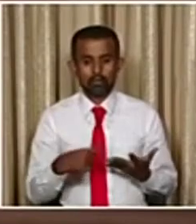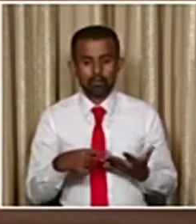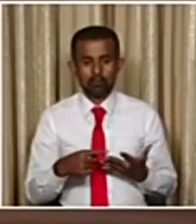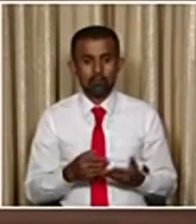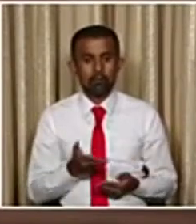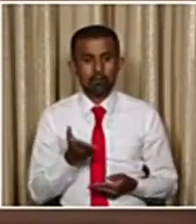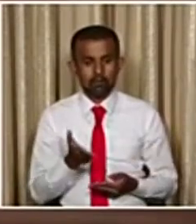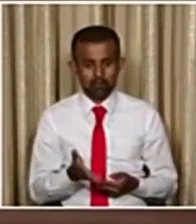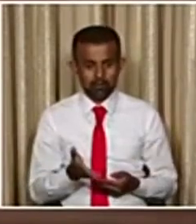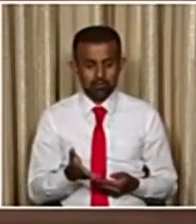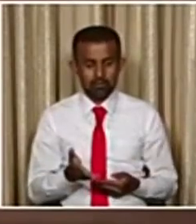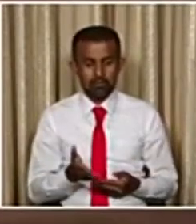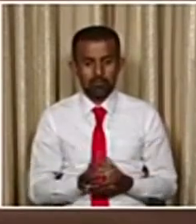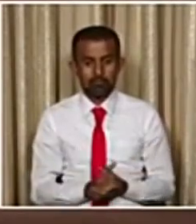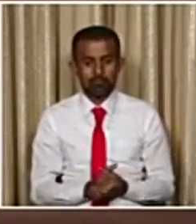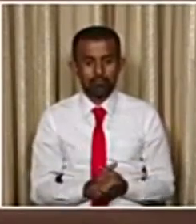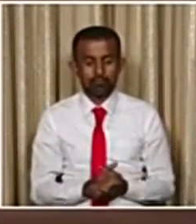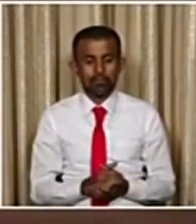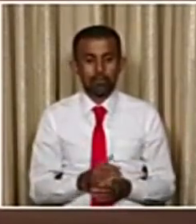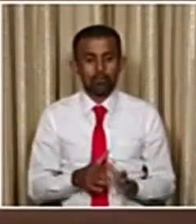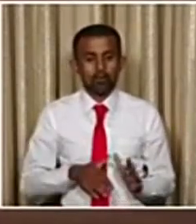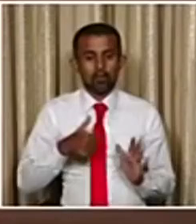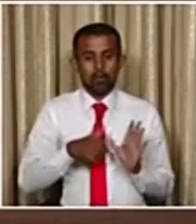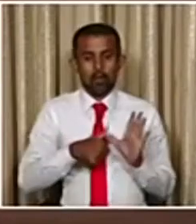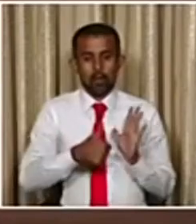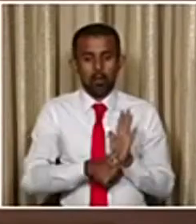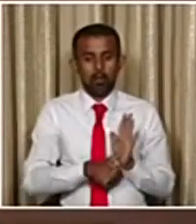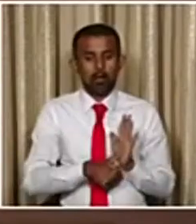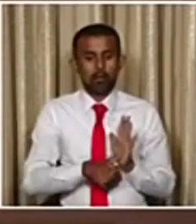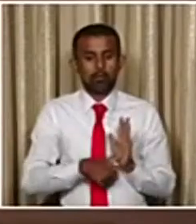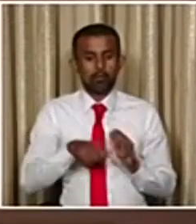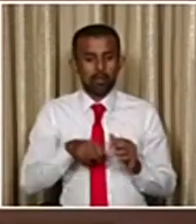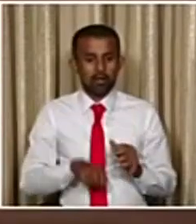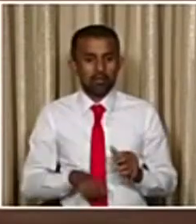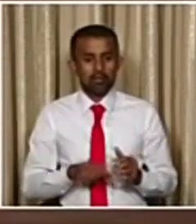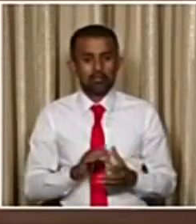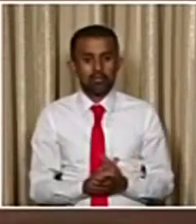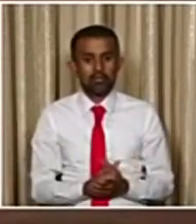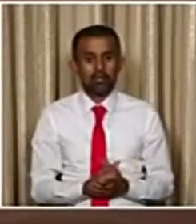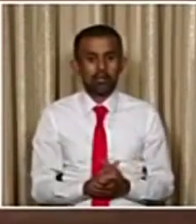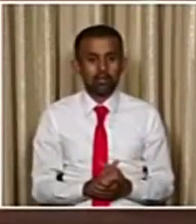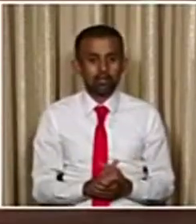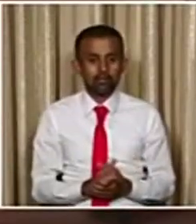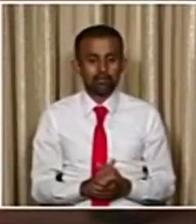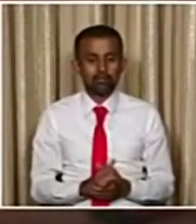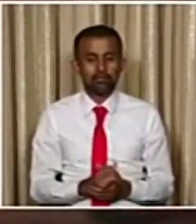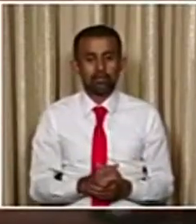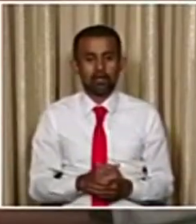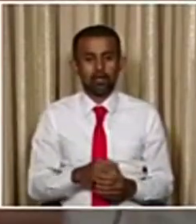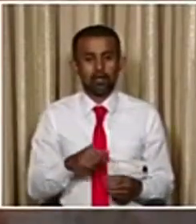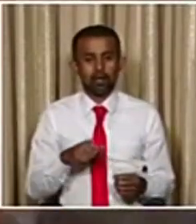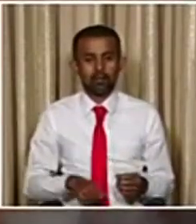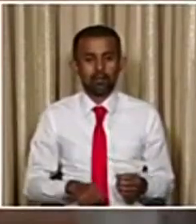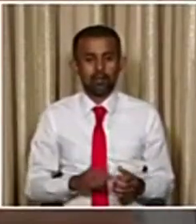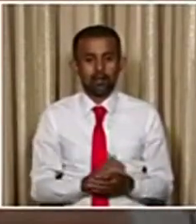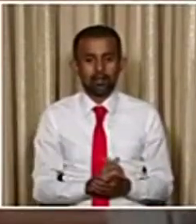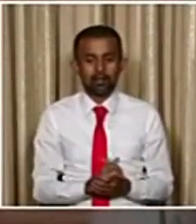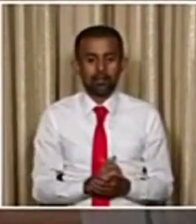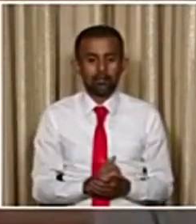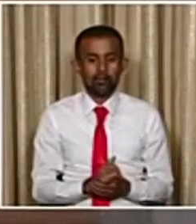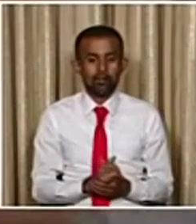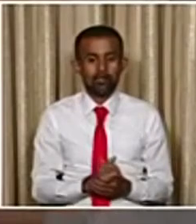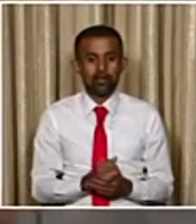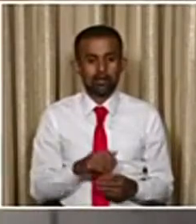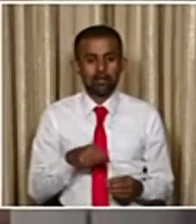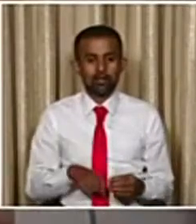මේකේ තියෙන්නේ. ඒ නිසා මේ ප්‍රධාන පනත්තික අඳුන්වලා දුන්නාට පස්සේ වසර දෙකක් ඇතුළත විපක්ෂයේ කොයි විදිහට චෝදනා කෙරුවත්